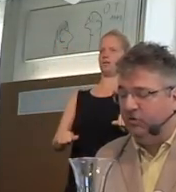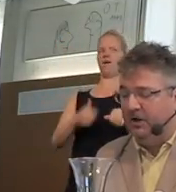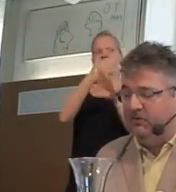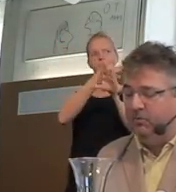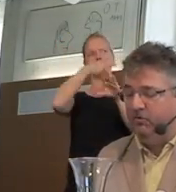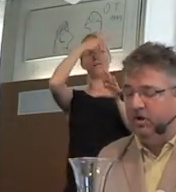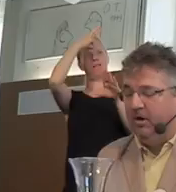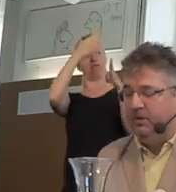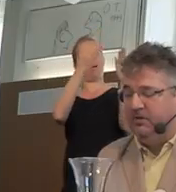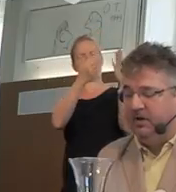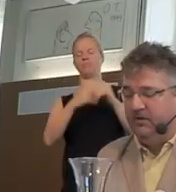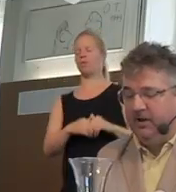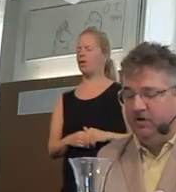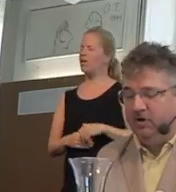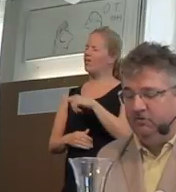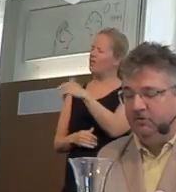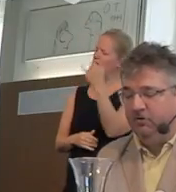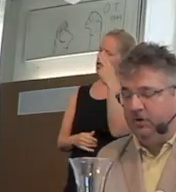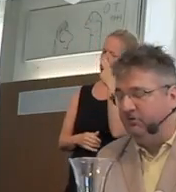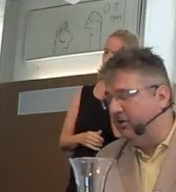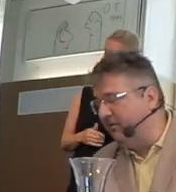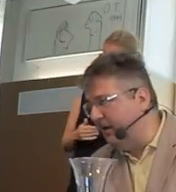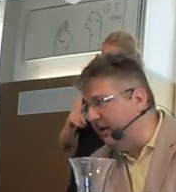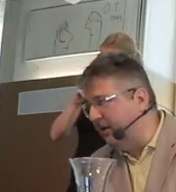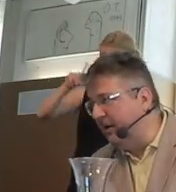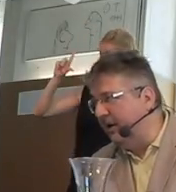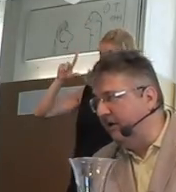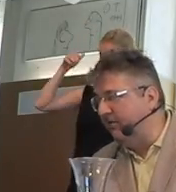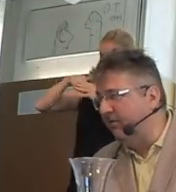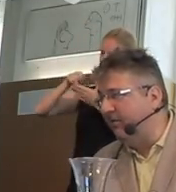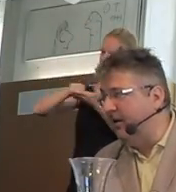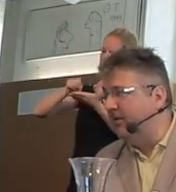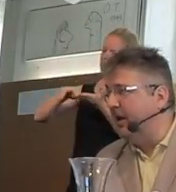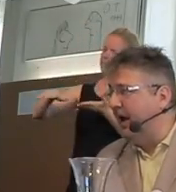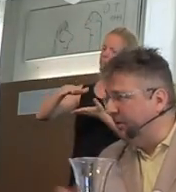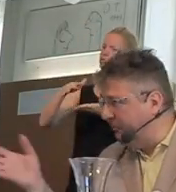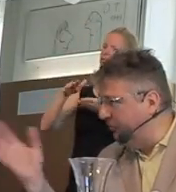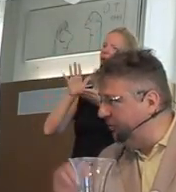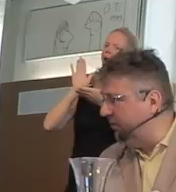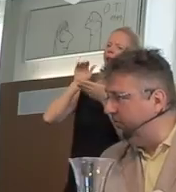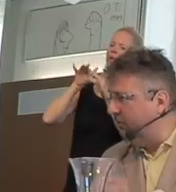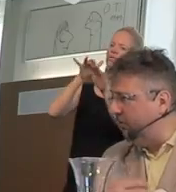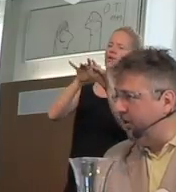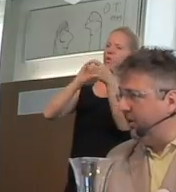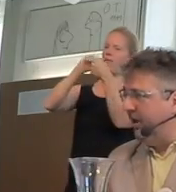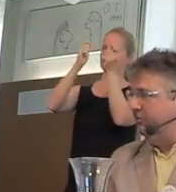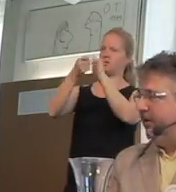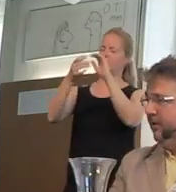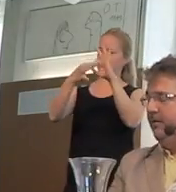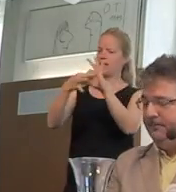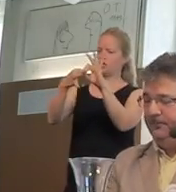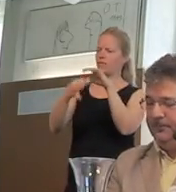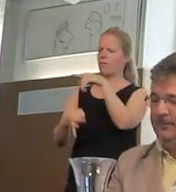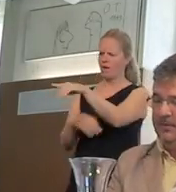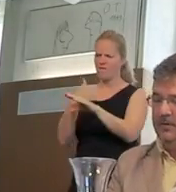Bilder, die der Journalismus bietet, die Gesellschaft, und hat sich da was geändert in der letzten Zeit? Aber Sie wollten zuerst noch